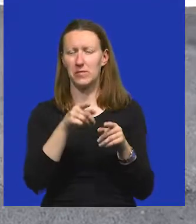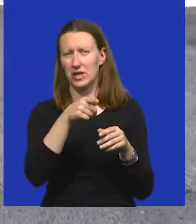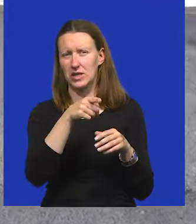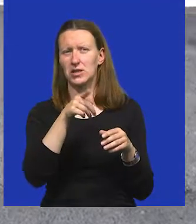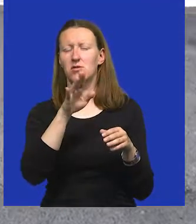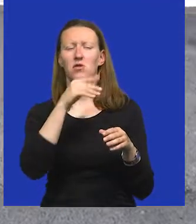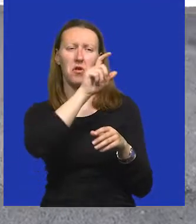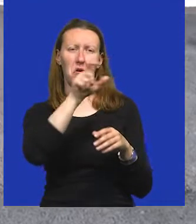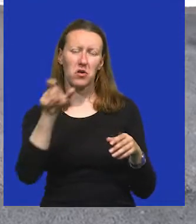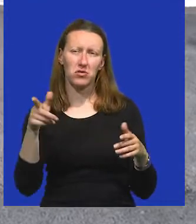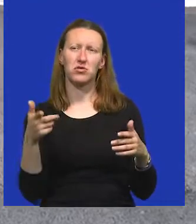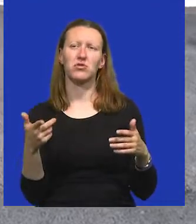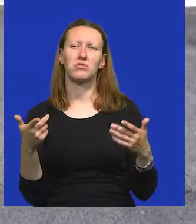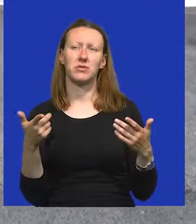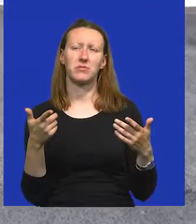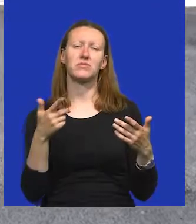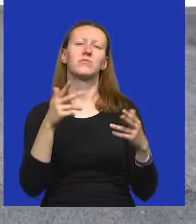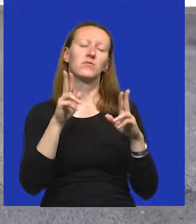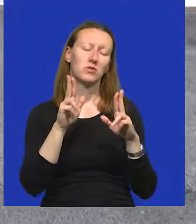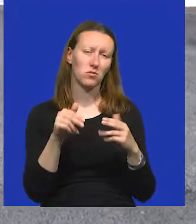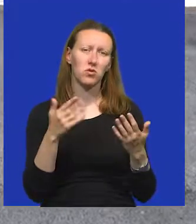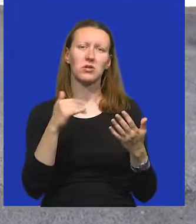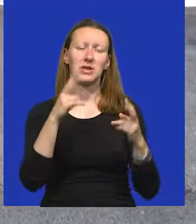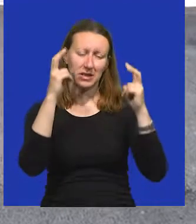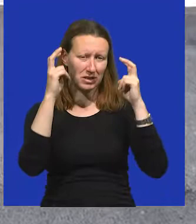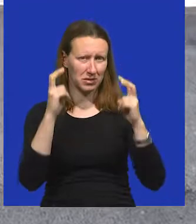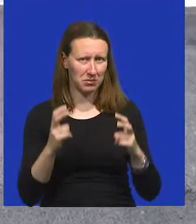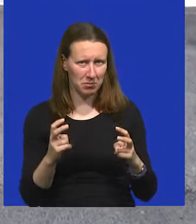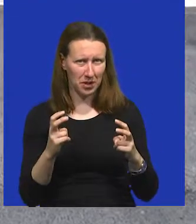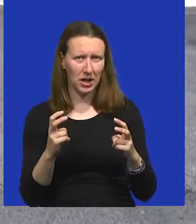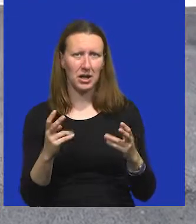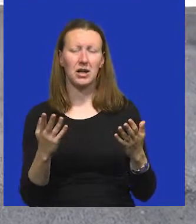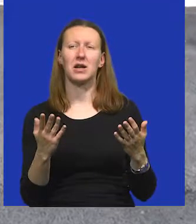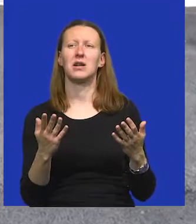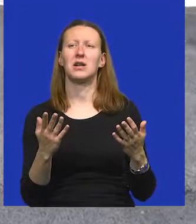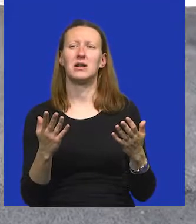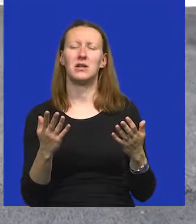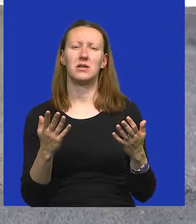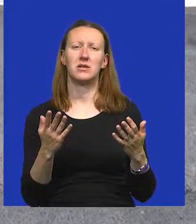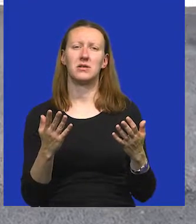stessi utenti, la possibilità di ridurre